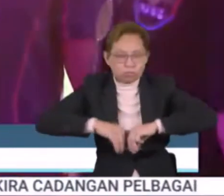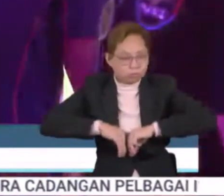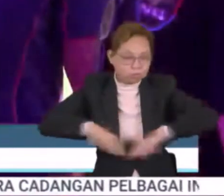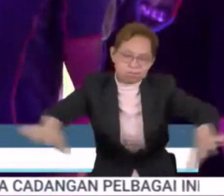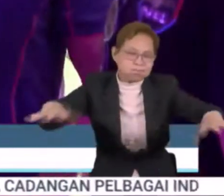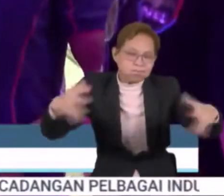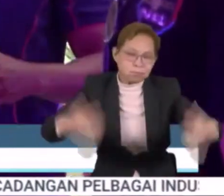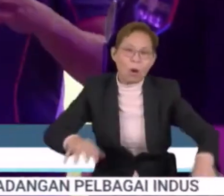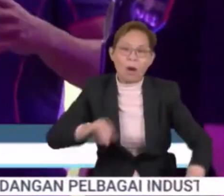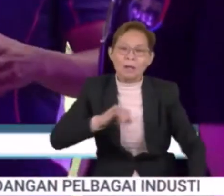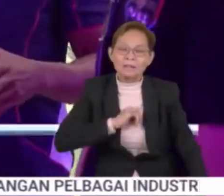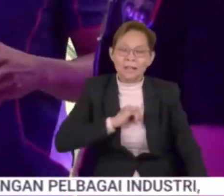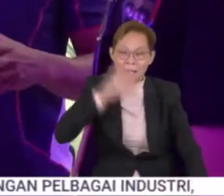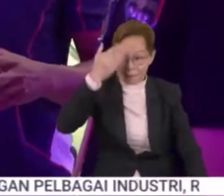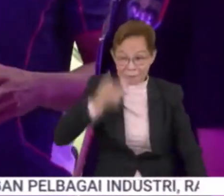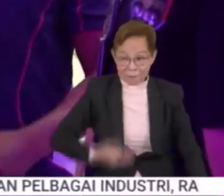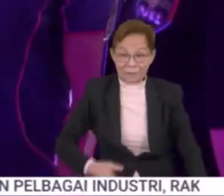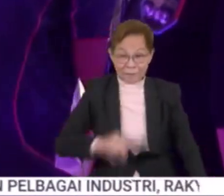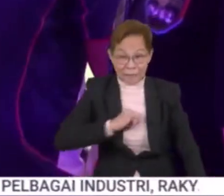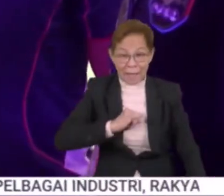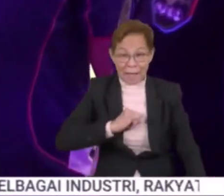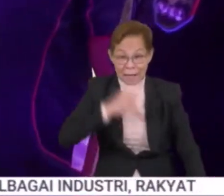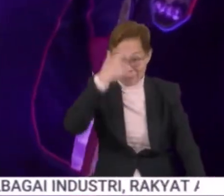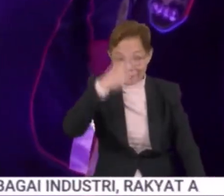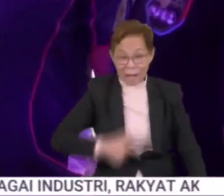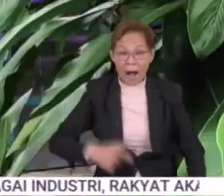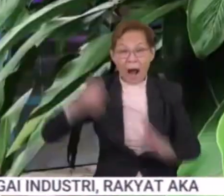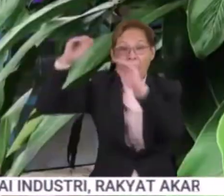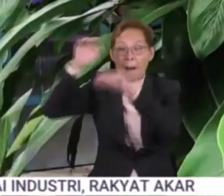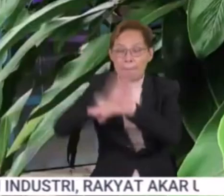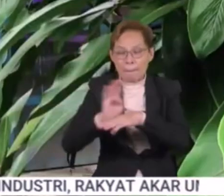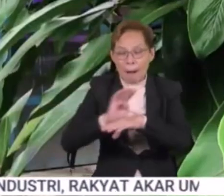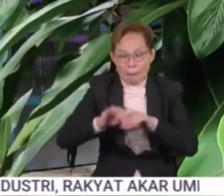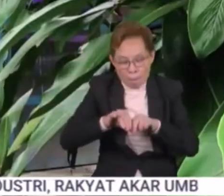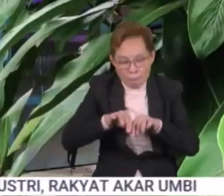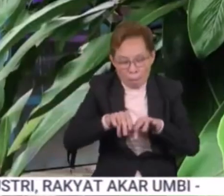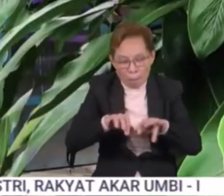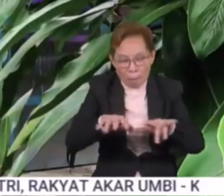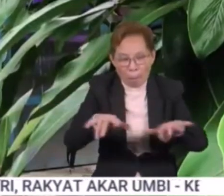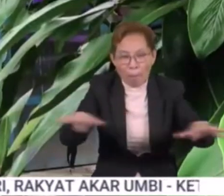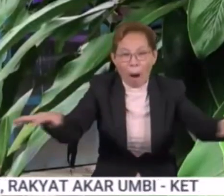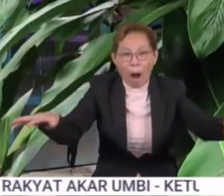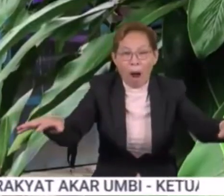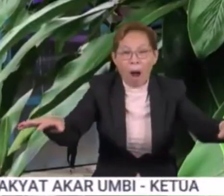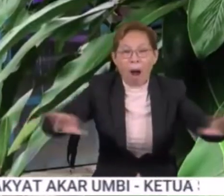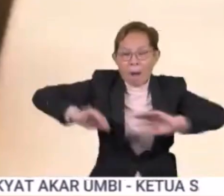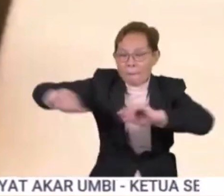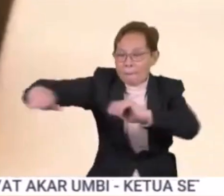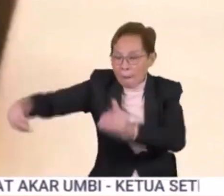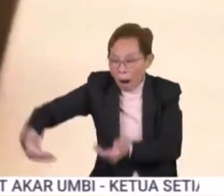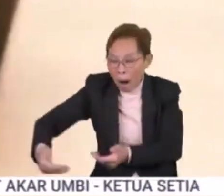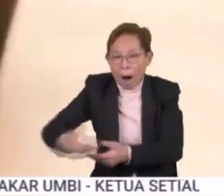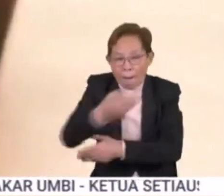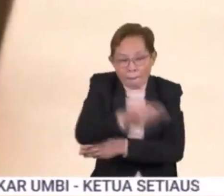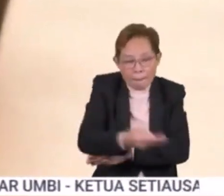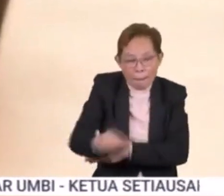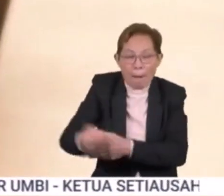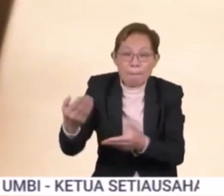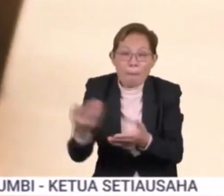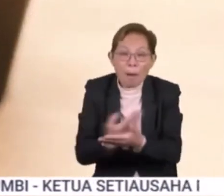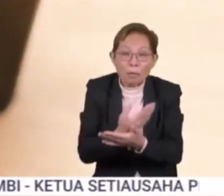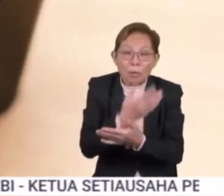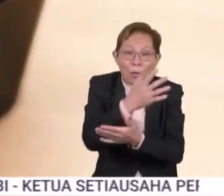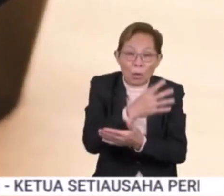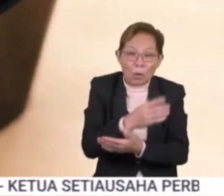saraak sayah per sayaang dengan pengenalan kepada produk-produk baru